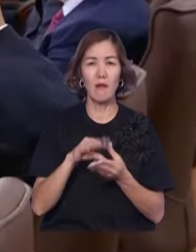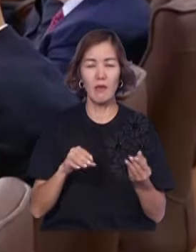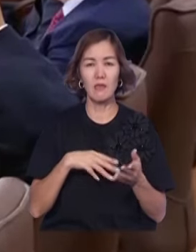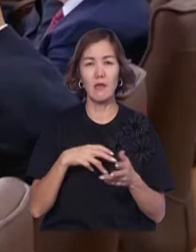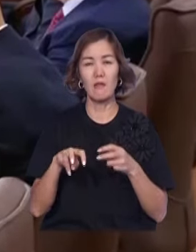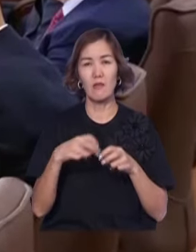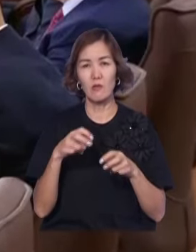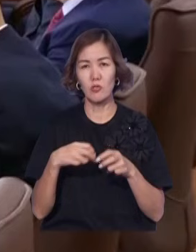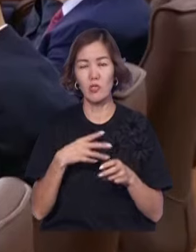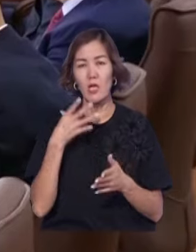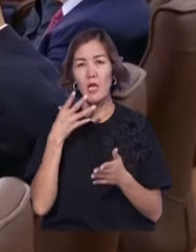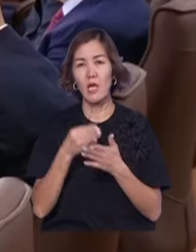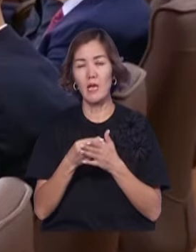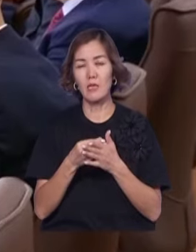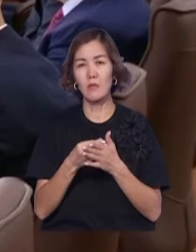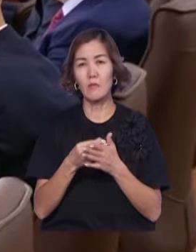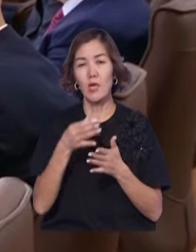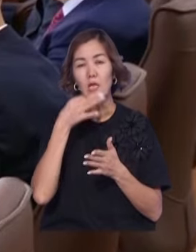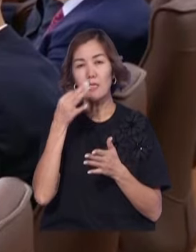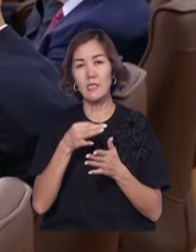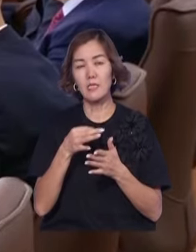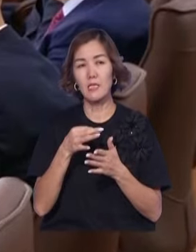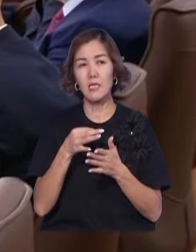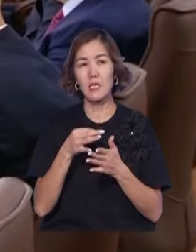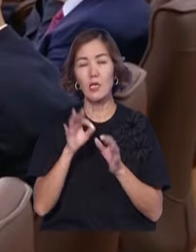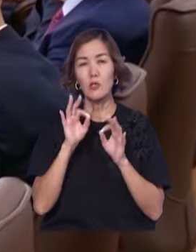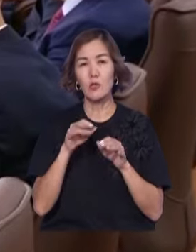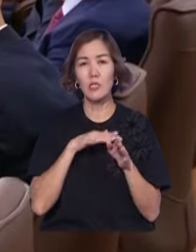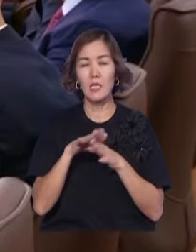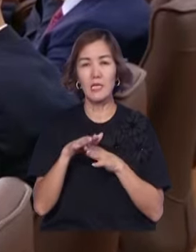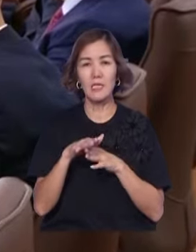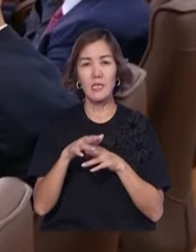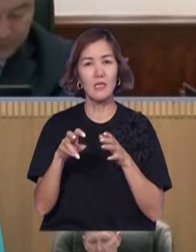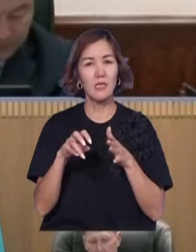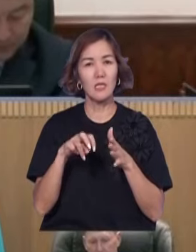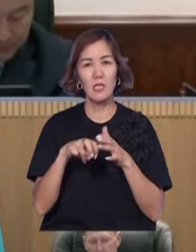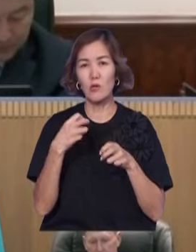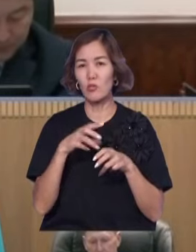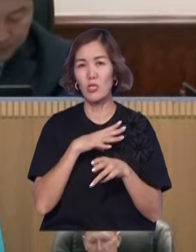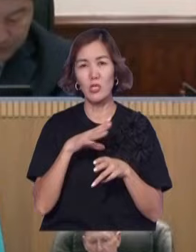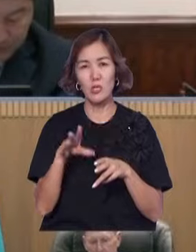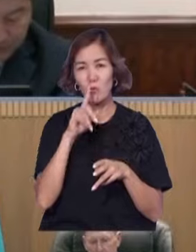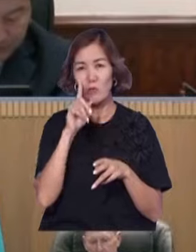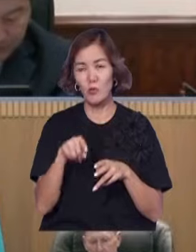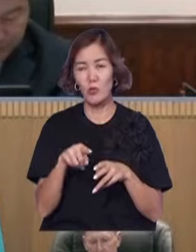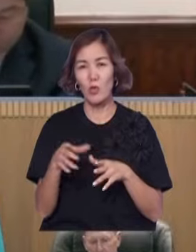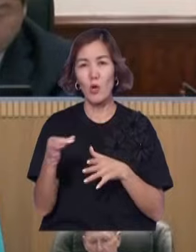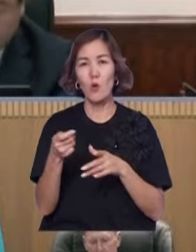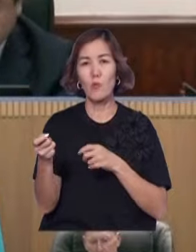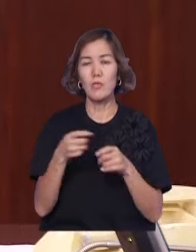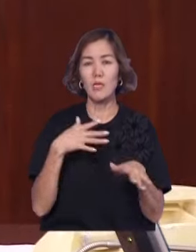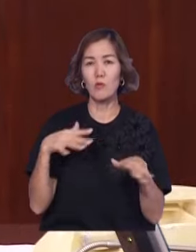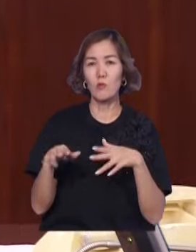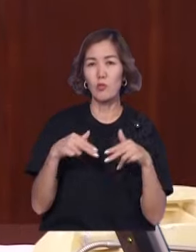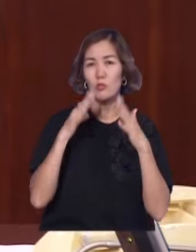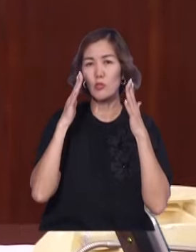Әркім өз ісіне жауапты қарайтын болса, мұндай келеңсіз жағдайлар орын алмас еді. Облыс әкімдеріне осындай осал тұстарға